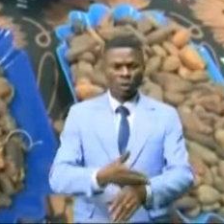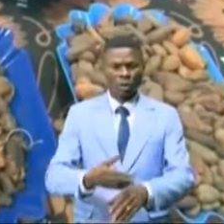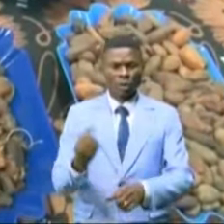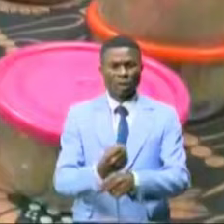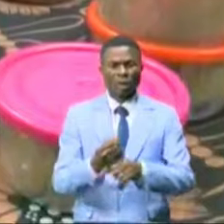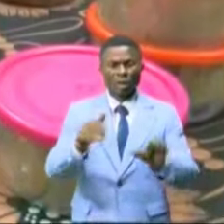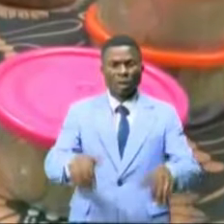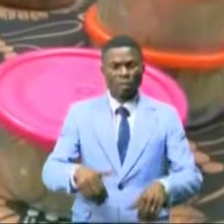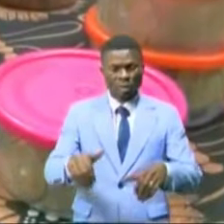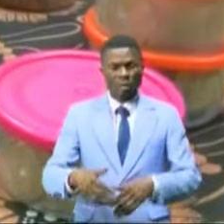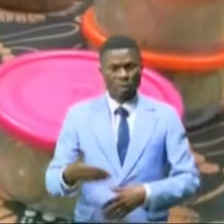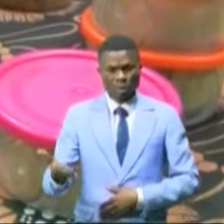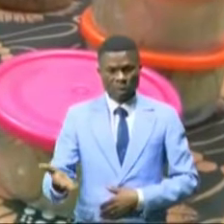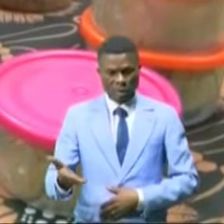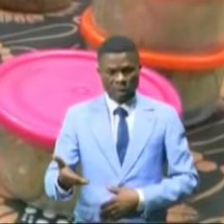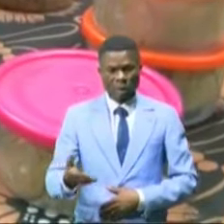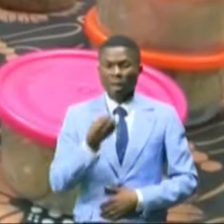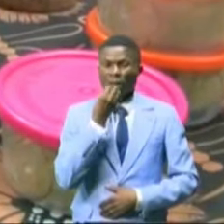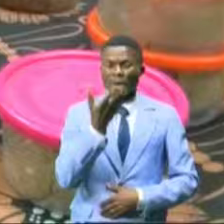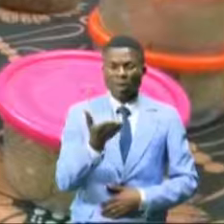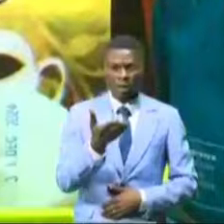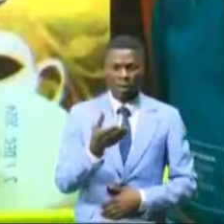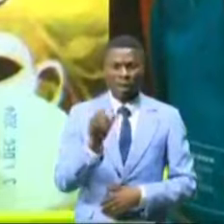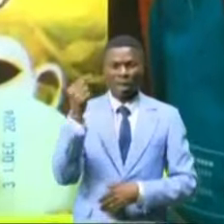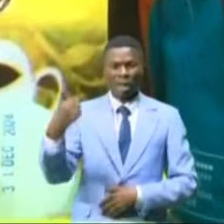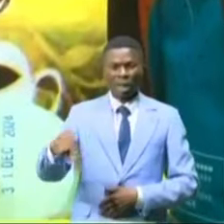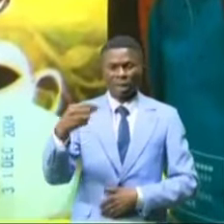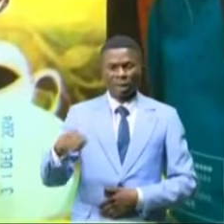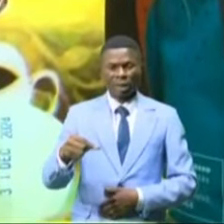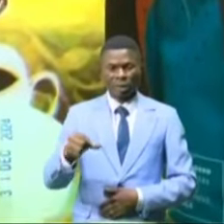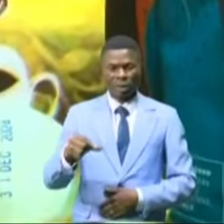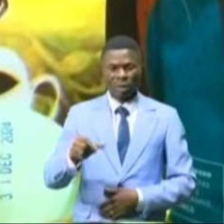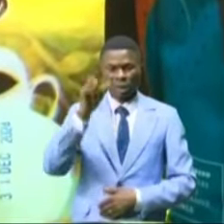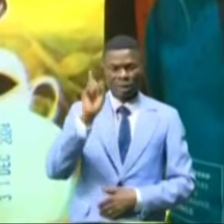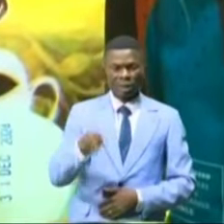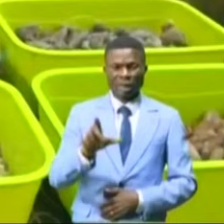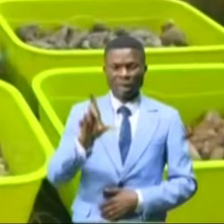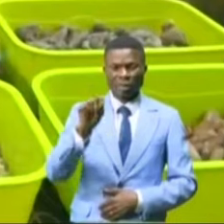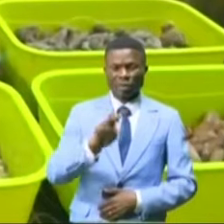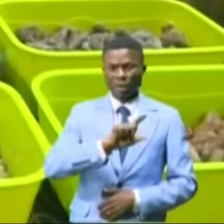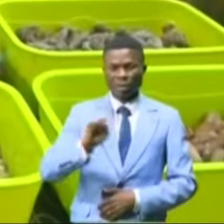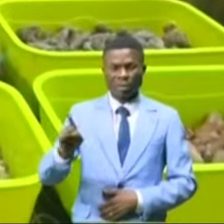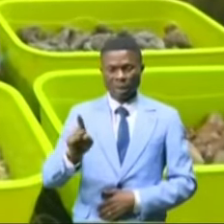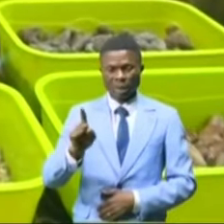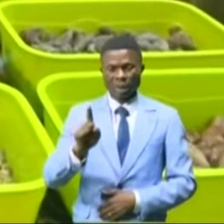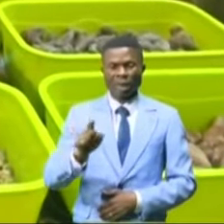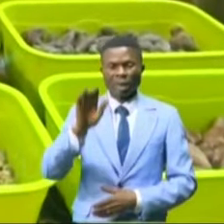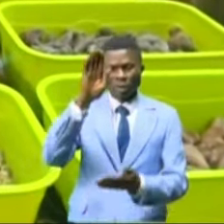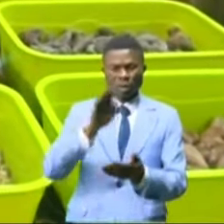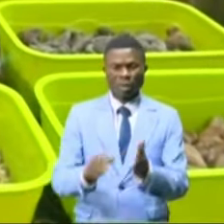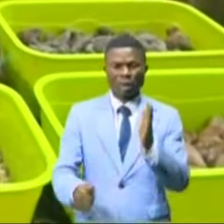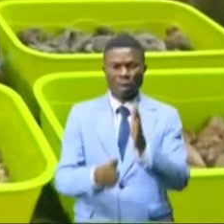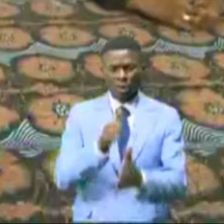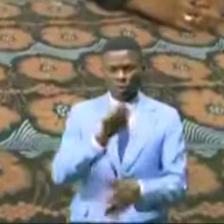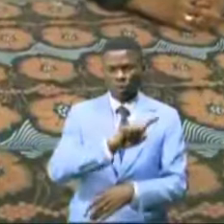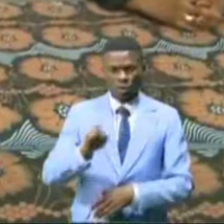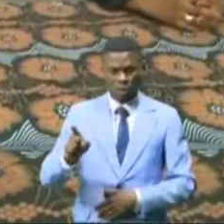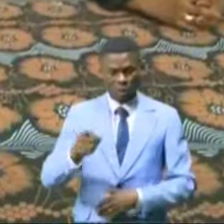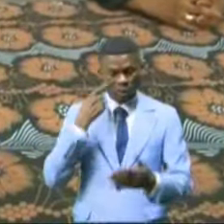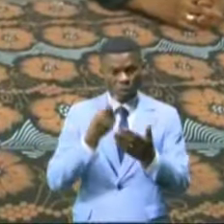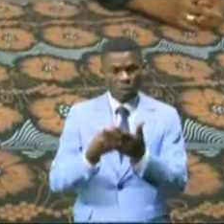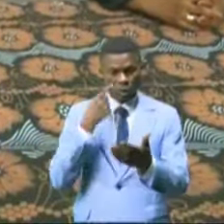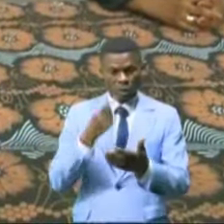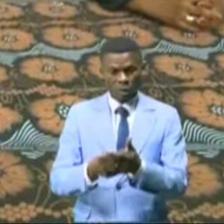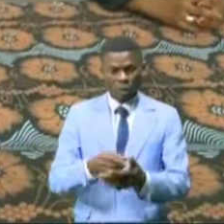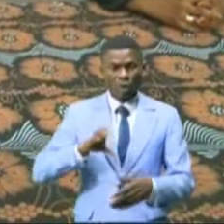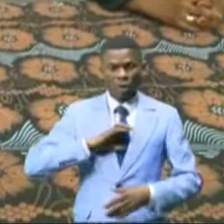des produits pérennes. A titre d'exemple, le café est passé de 120 000 tonnes par an à 11 000 tonnes. Ces constats ont conduit les